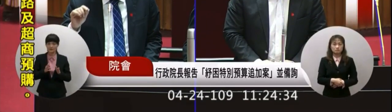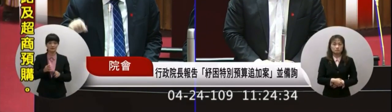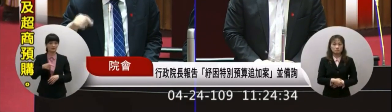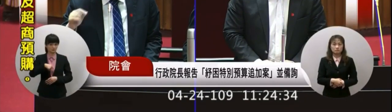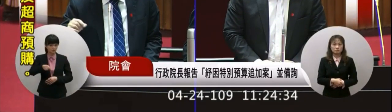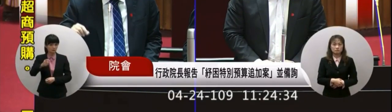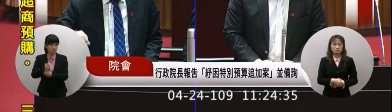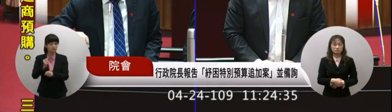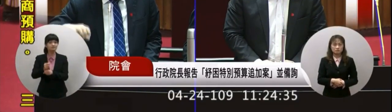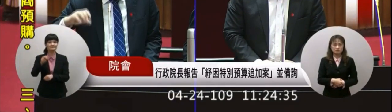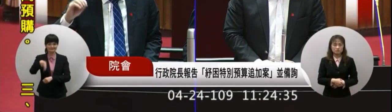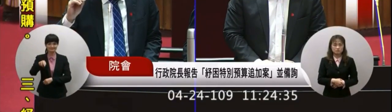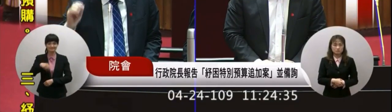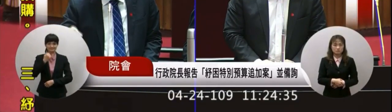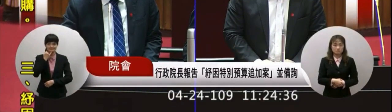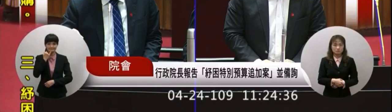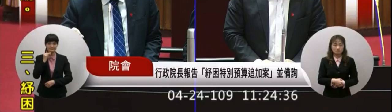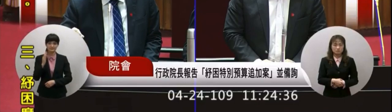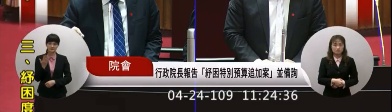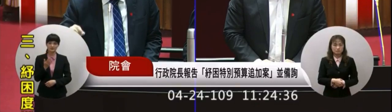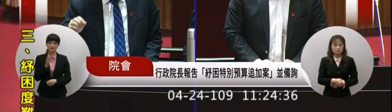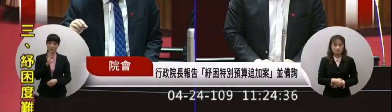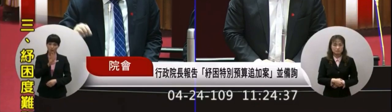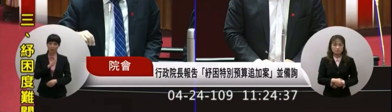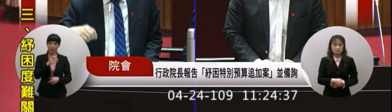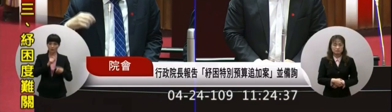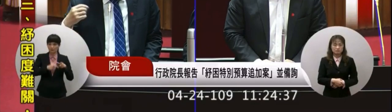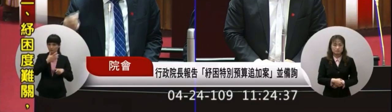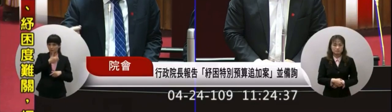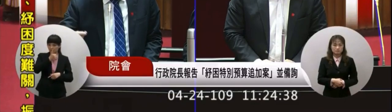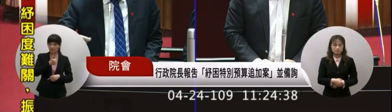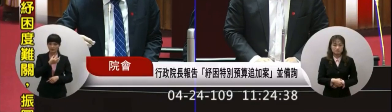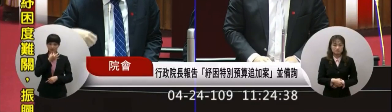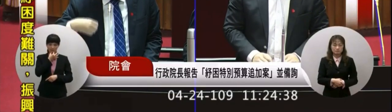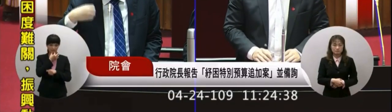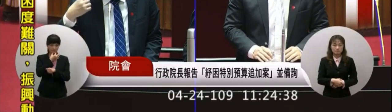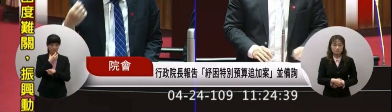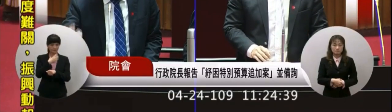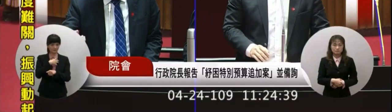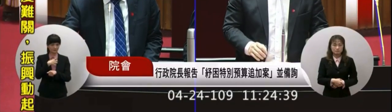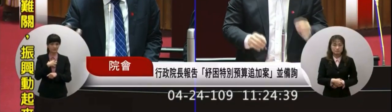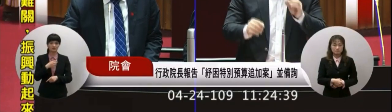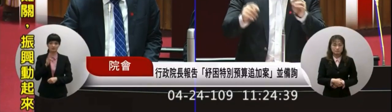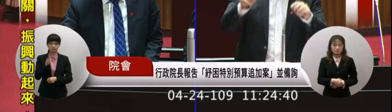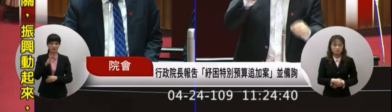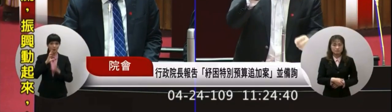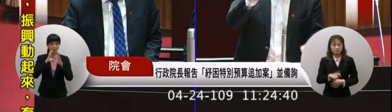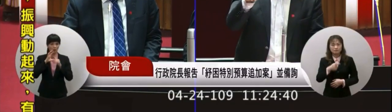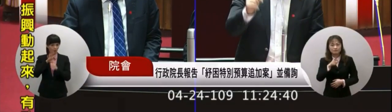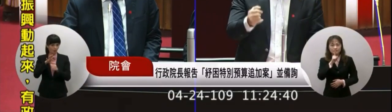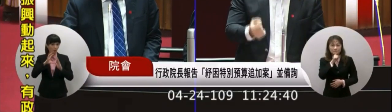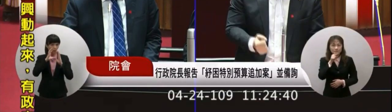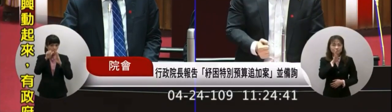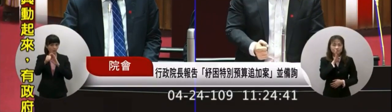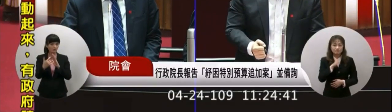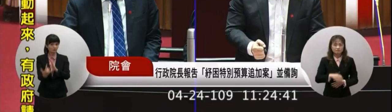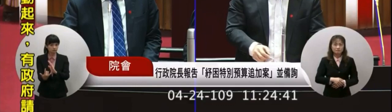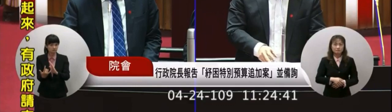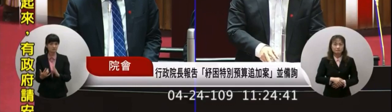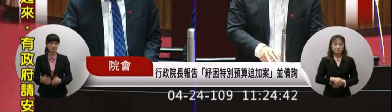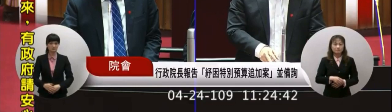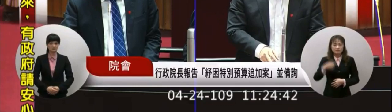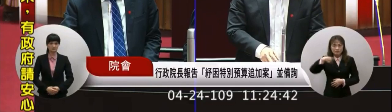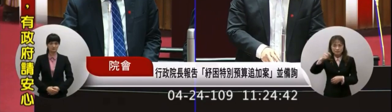但是有诶病院想较远讲，一直做较严啦。啊，你家叫人卖上班，理论上你是嘛应该。 啊，你广告写站务上班